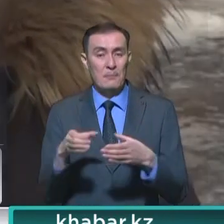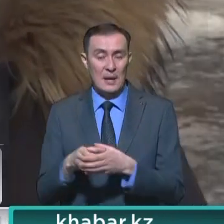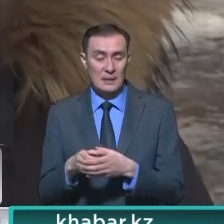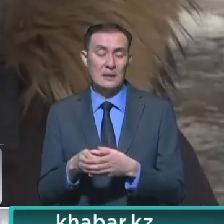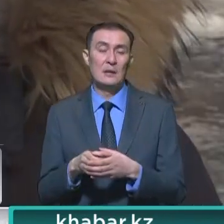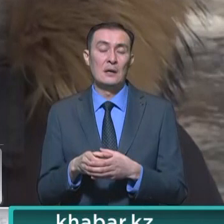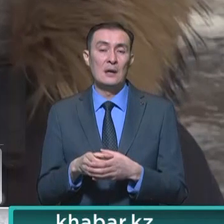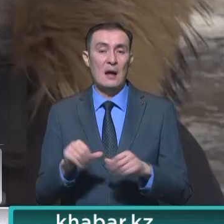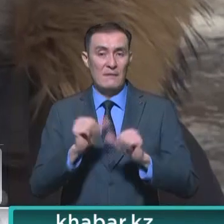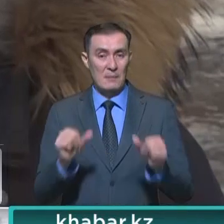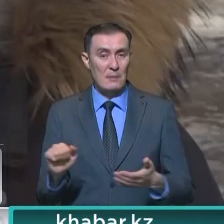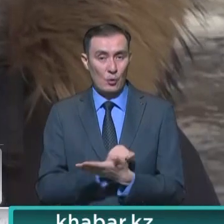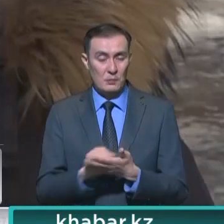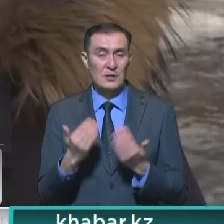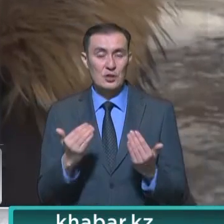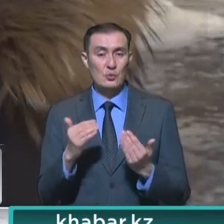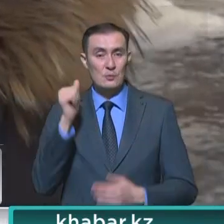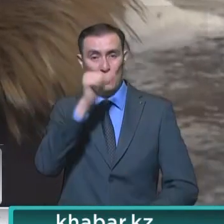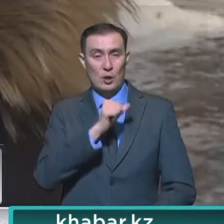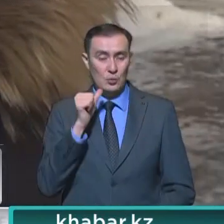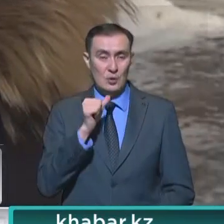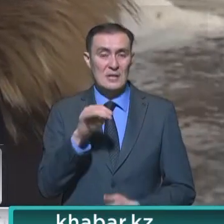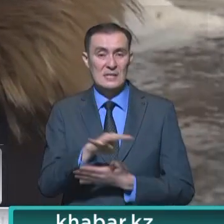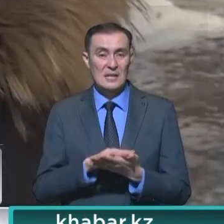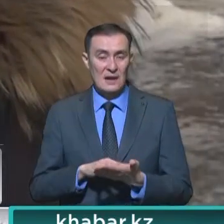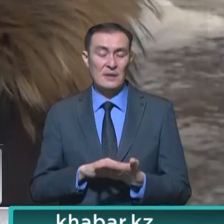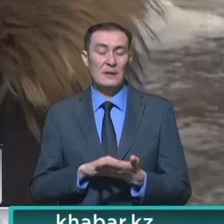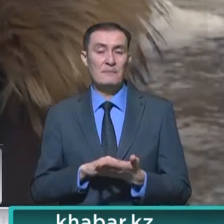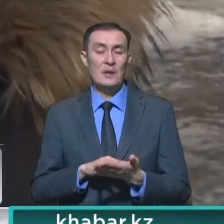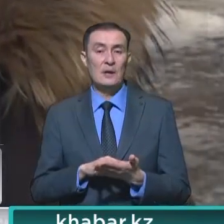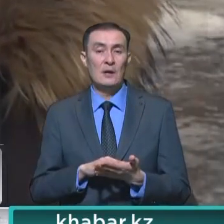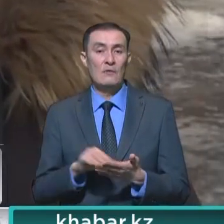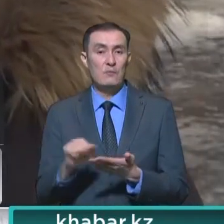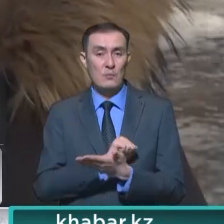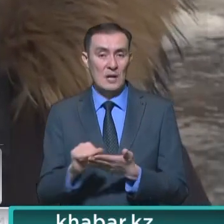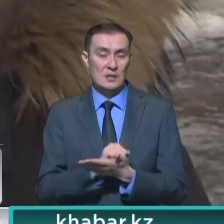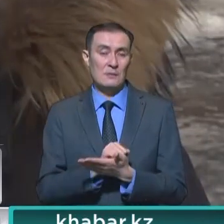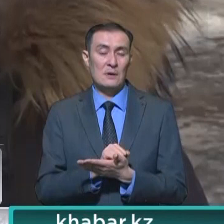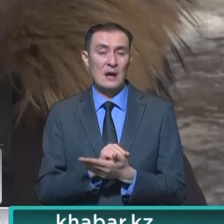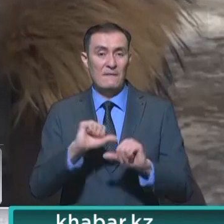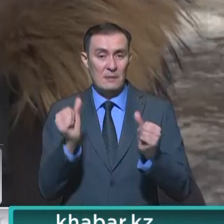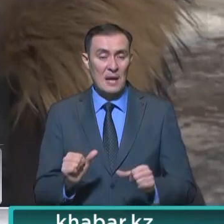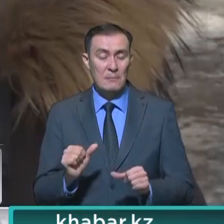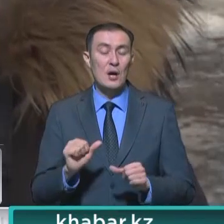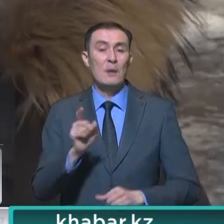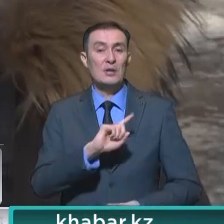что на текущий год заявки принимаются в бумажном варианте в связи с тем,